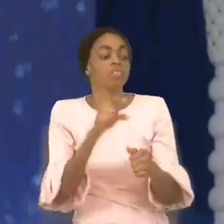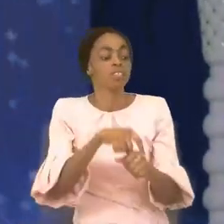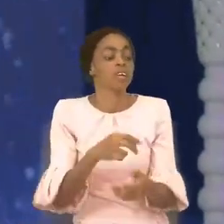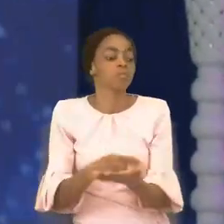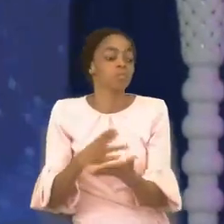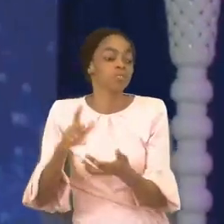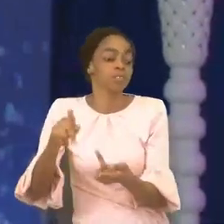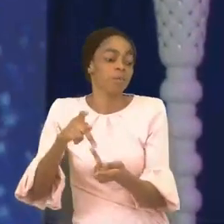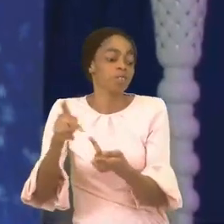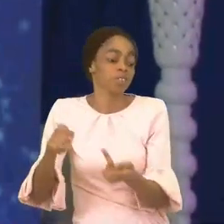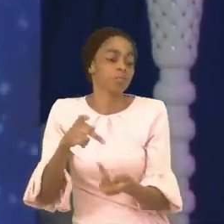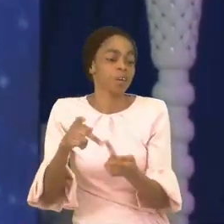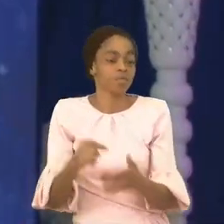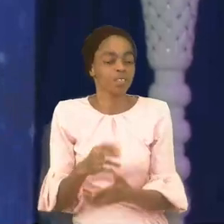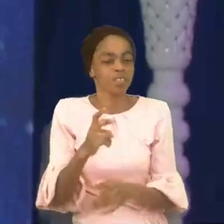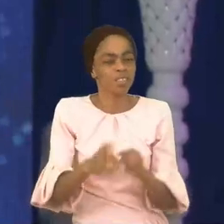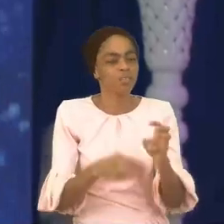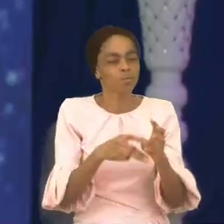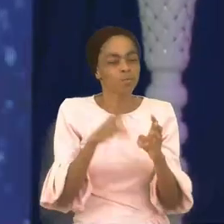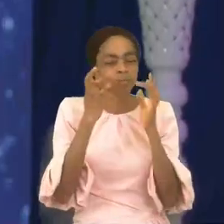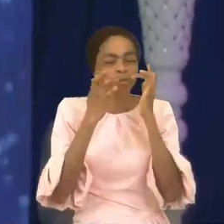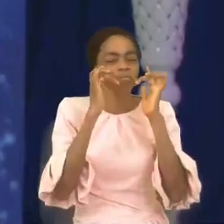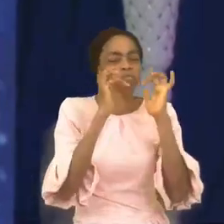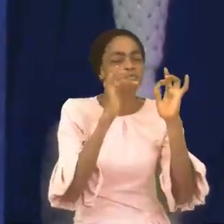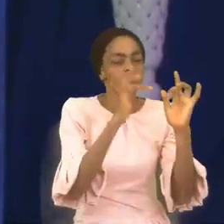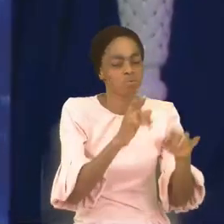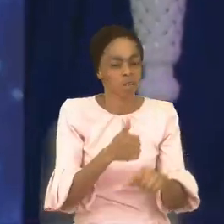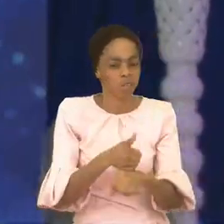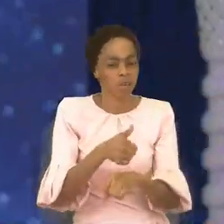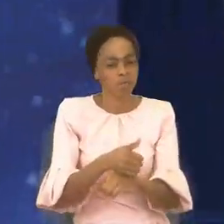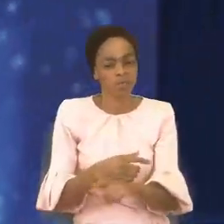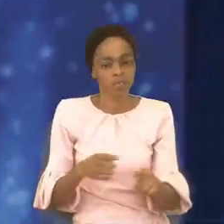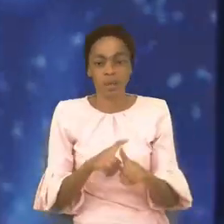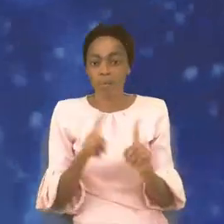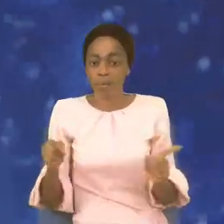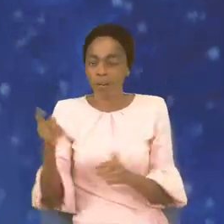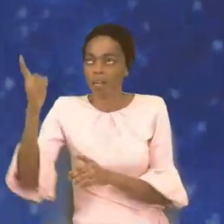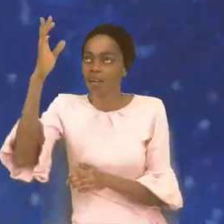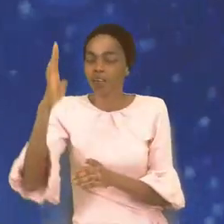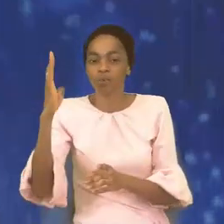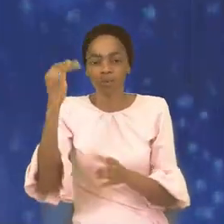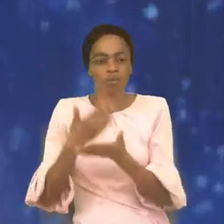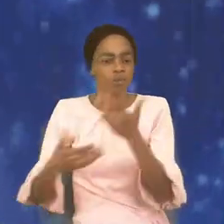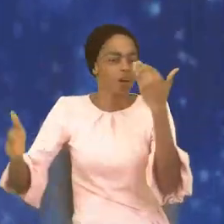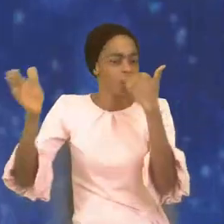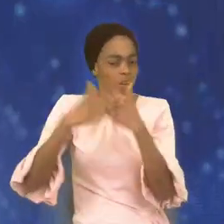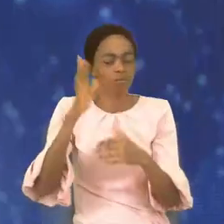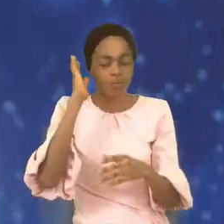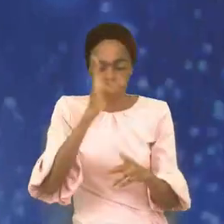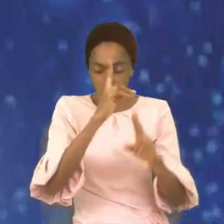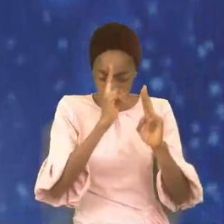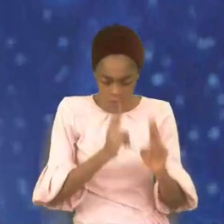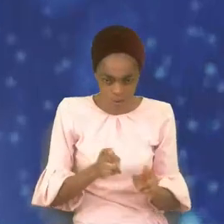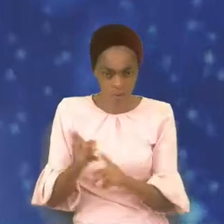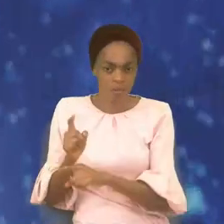Pasteur, perfection. Le monde va les ridiculiser, mais le Dieu du ciel va les